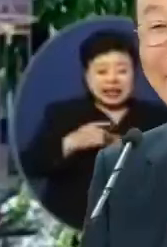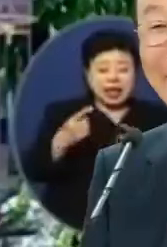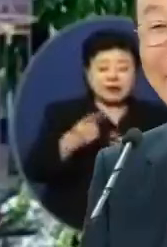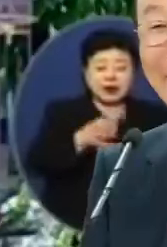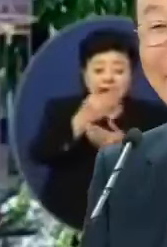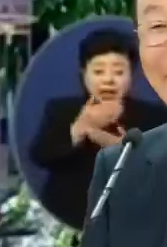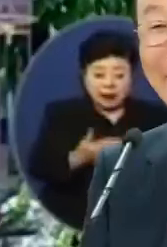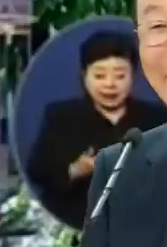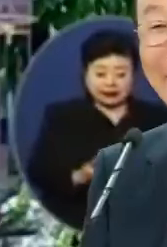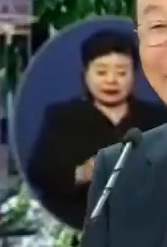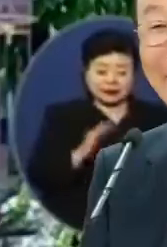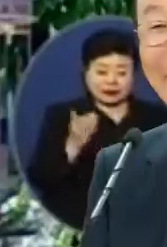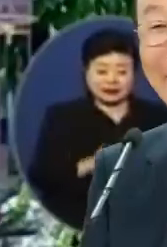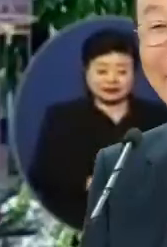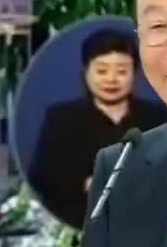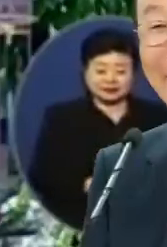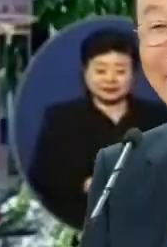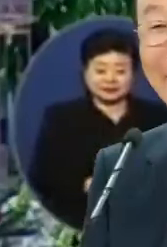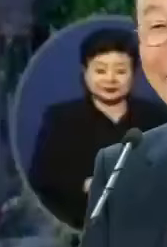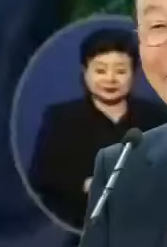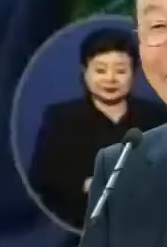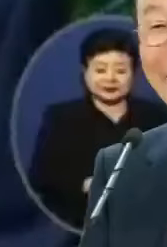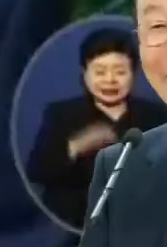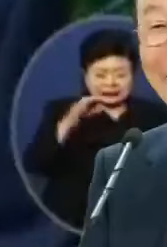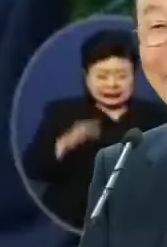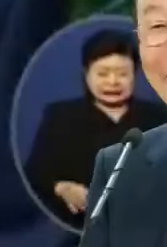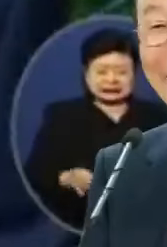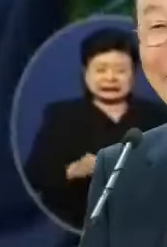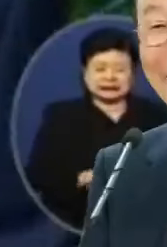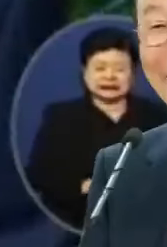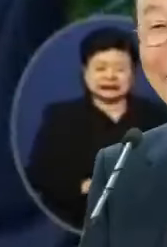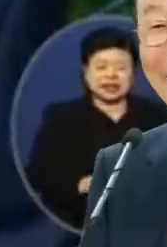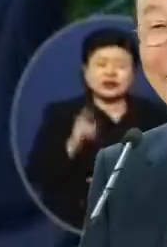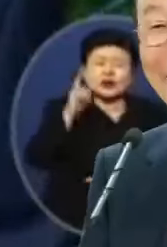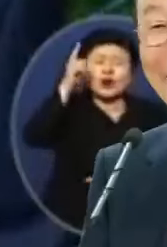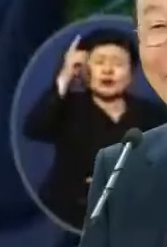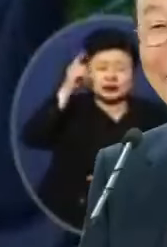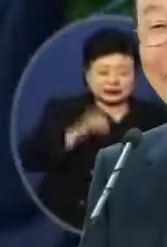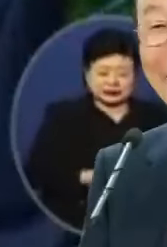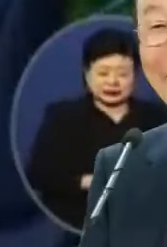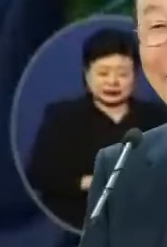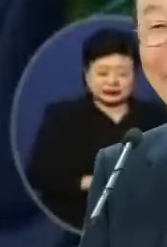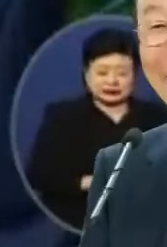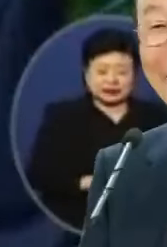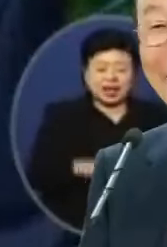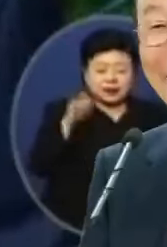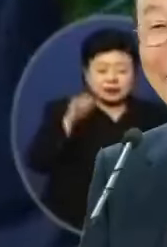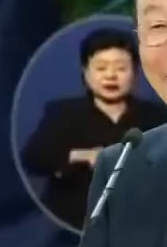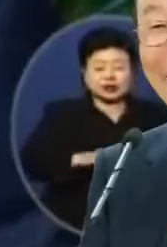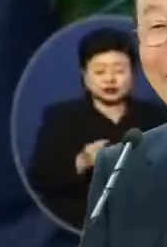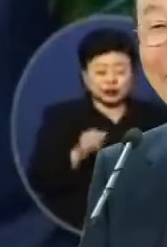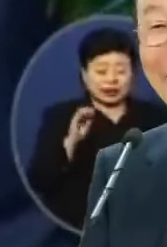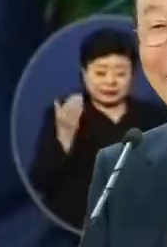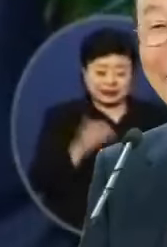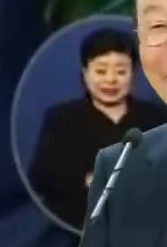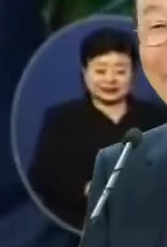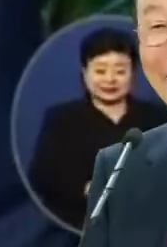혹은 제거되어야 되는 것입니다. 낮은 차원은 높은 차원의 명령에 순종해야 되는